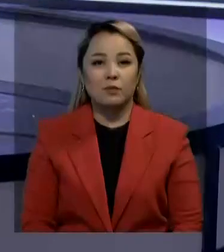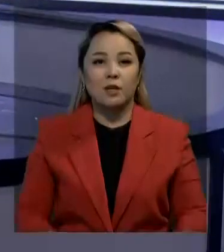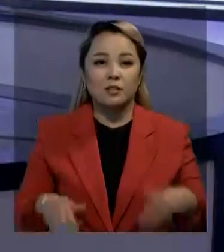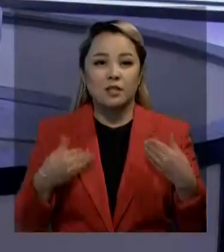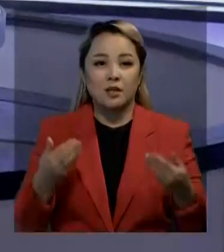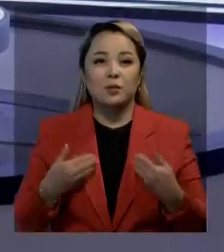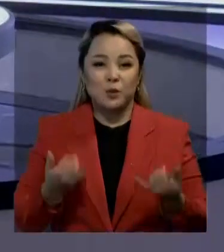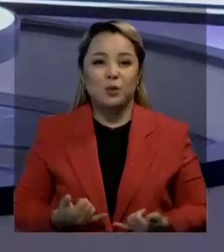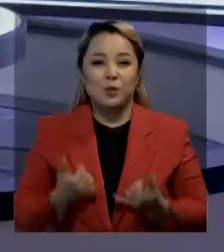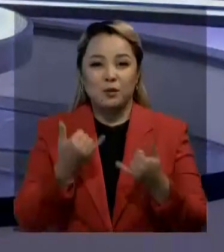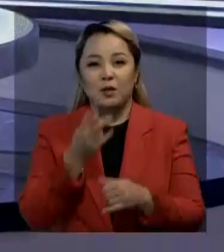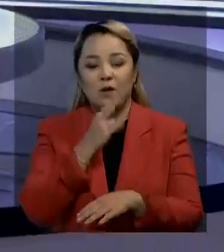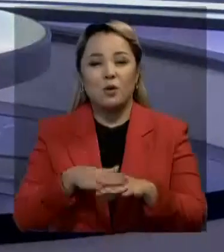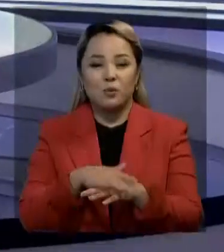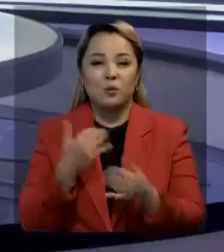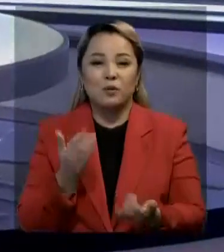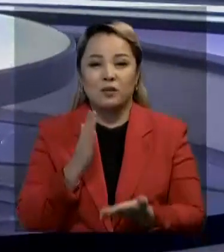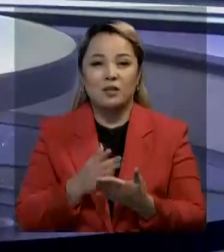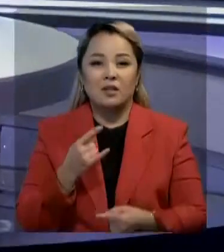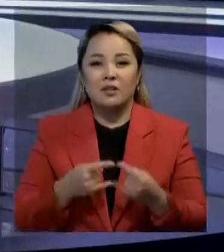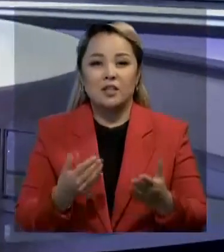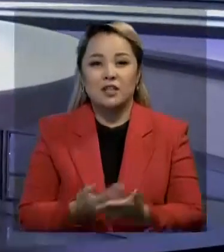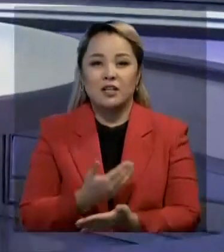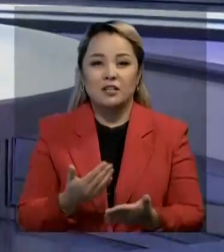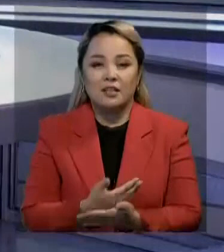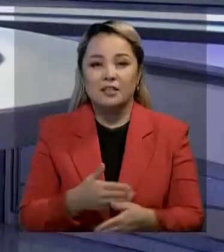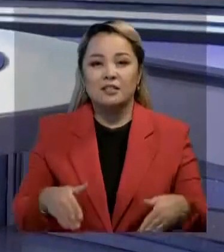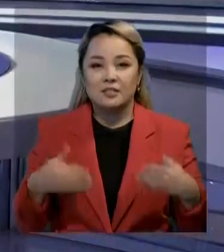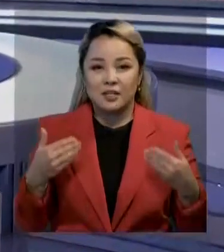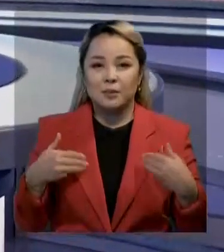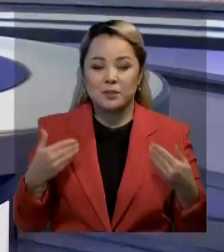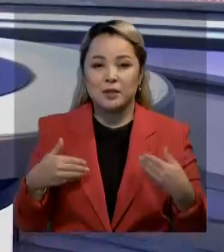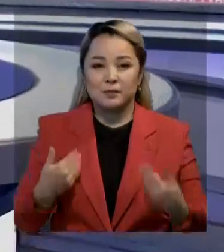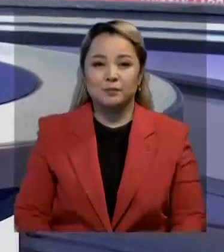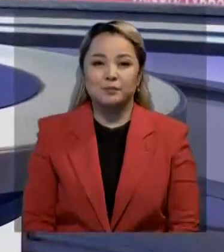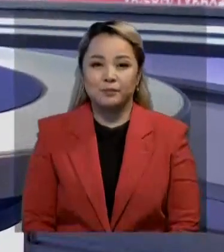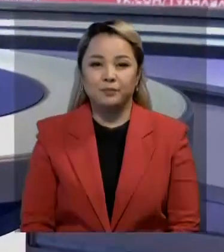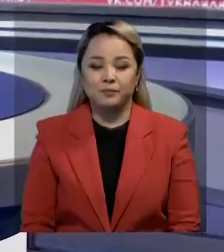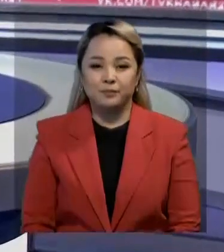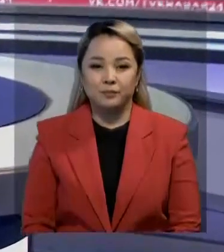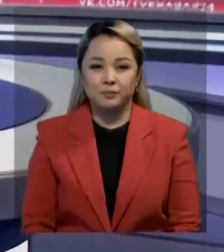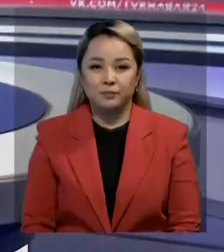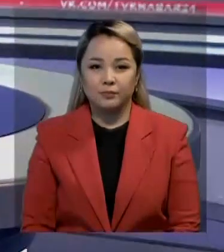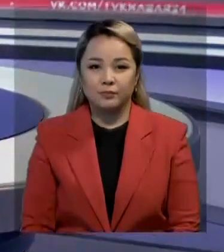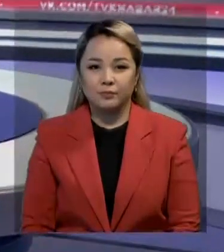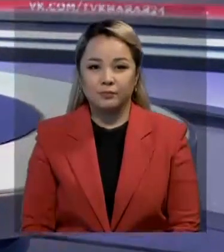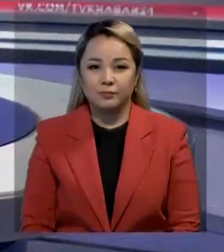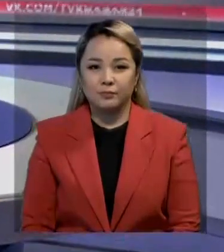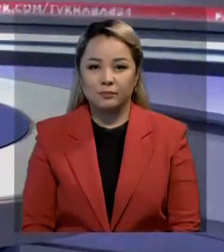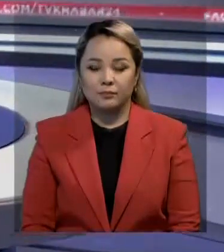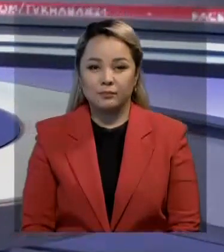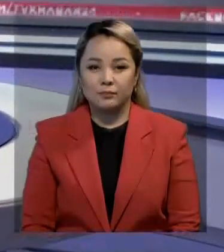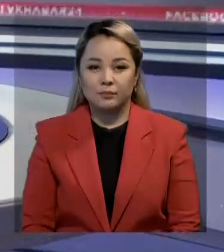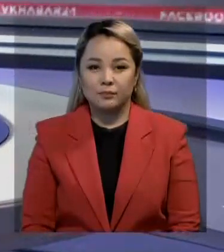Ассаламу алейкум. Эфирде жаңалықтар, студияда жұмыс істейтін Азамат Әбілқайыр, сурдодармада Шырын Қожбанова. Алдымен әдеттегідей аңдатпаны